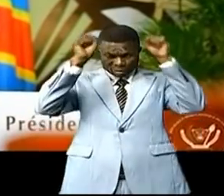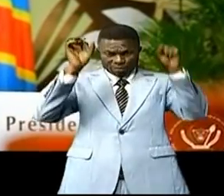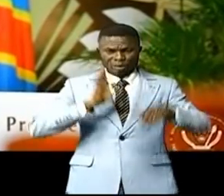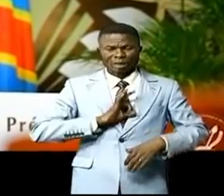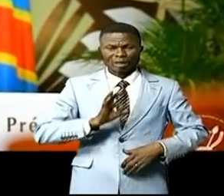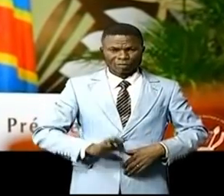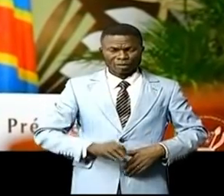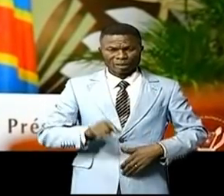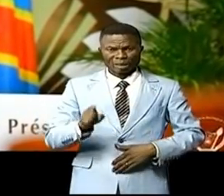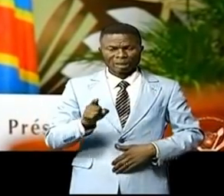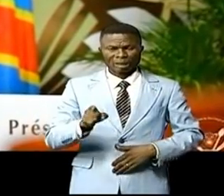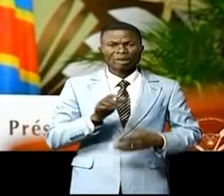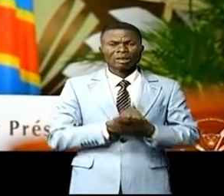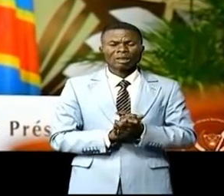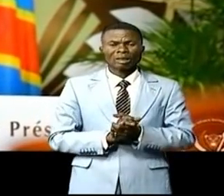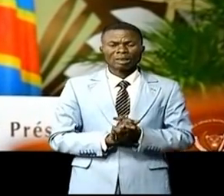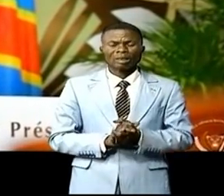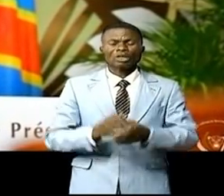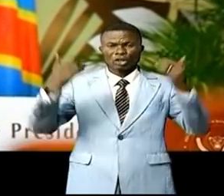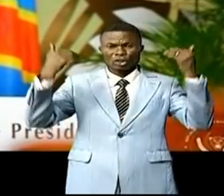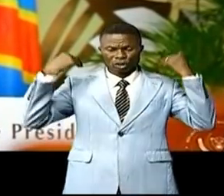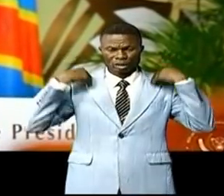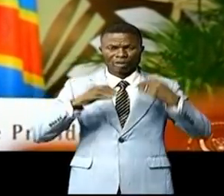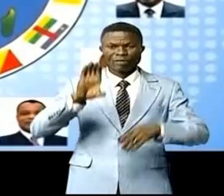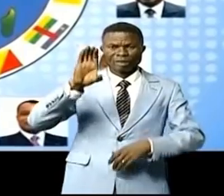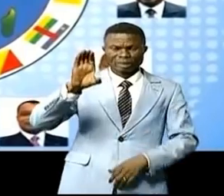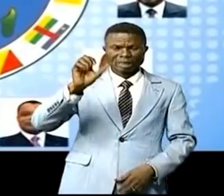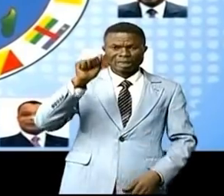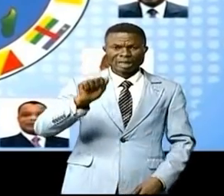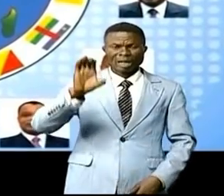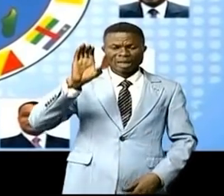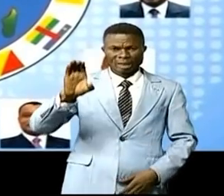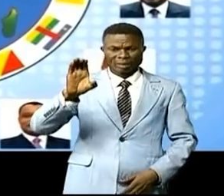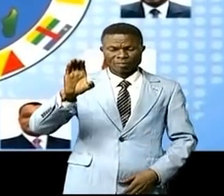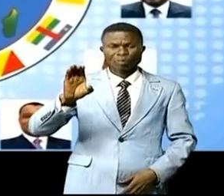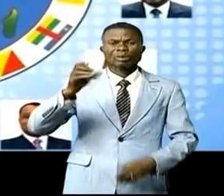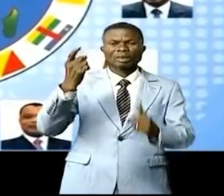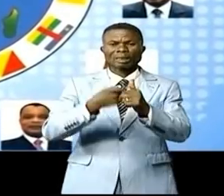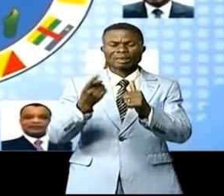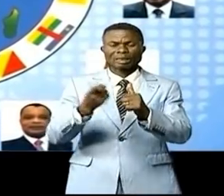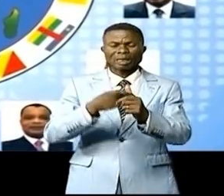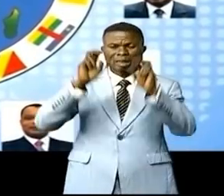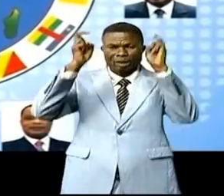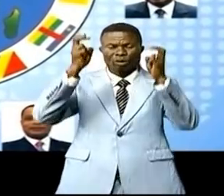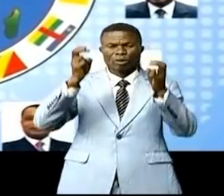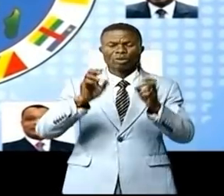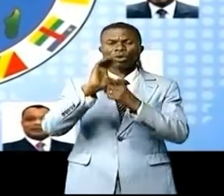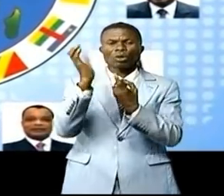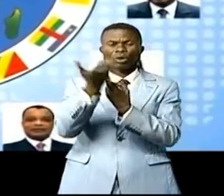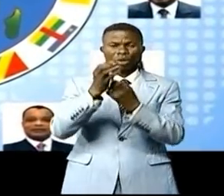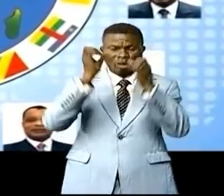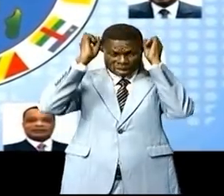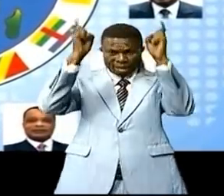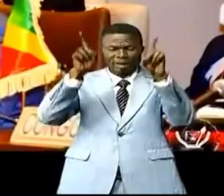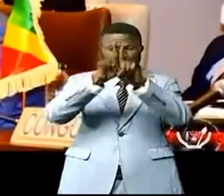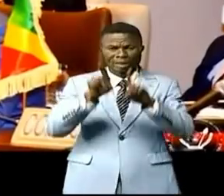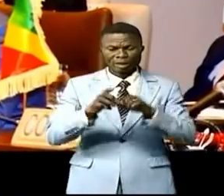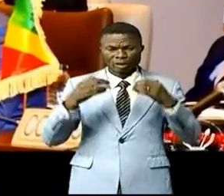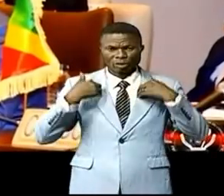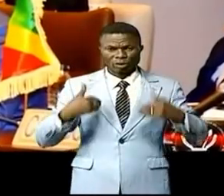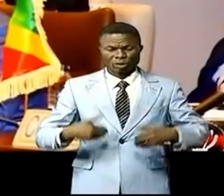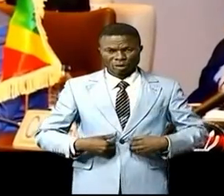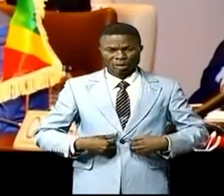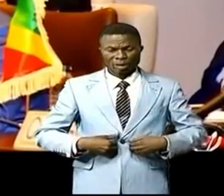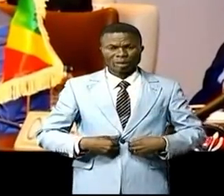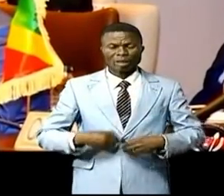Félix-Antoine Tshisekedi Tshilombo, à la tête de la CEAC, dont le thème est la culture, l'éducation et la santé. Rappelons que